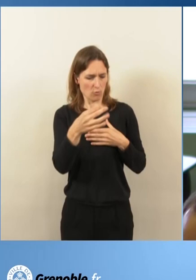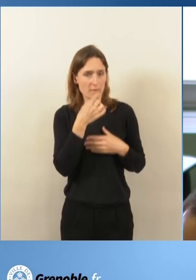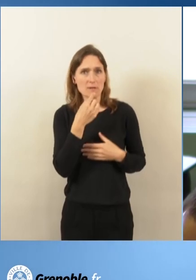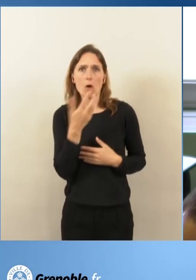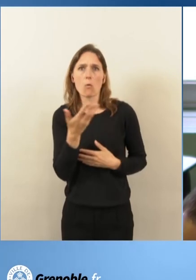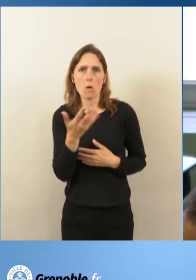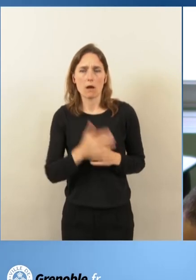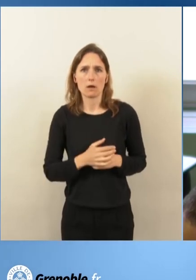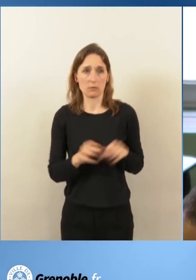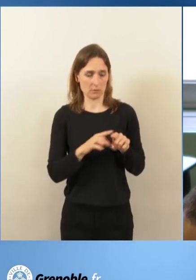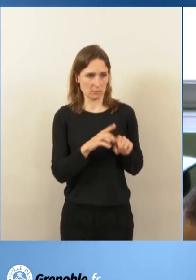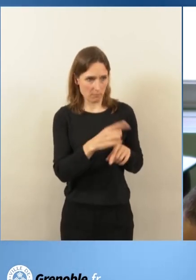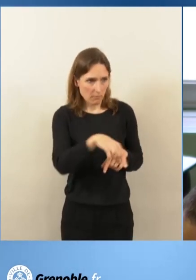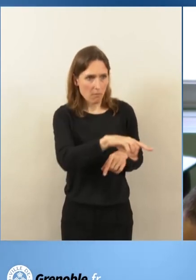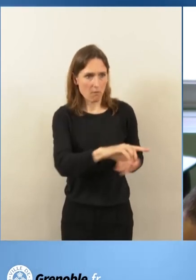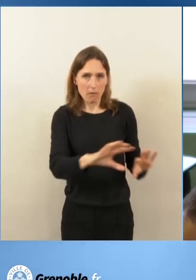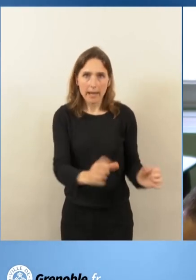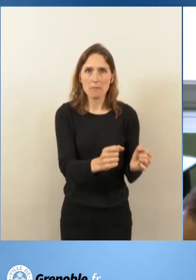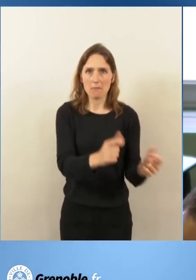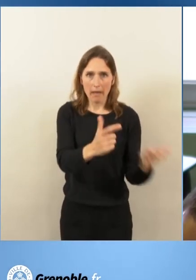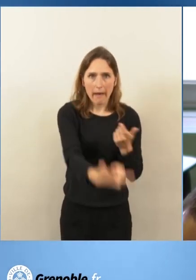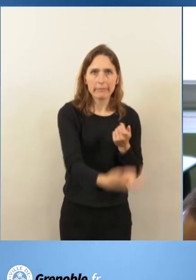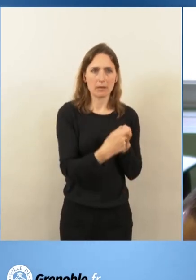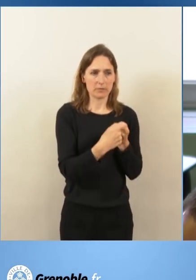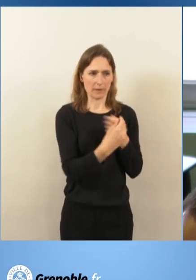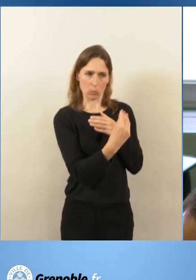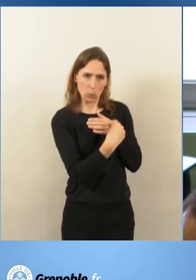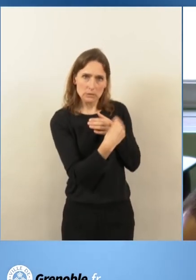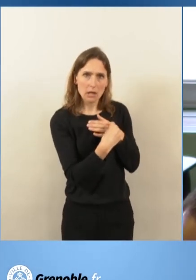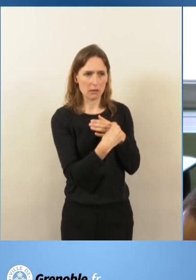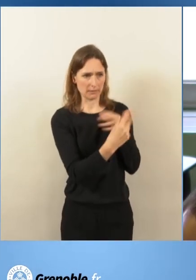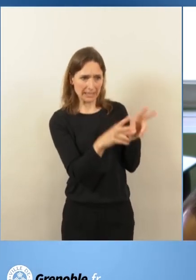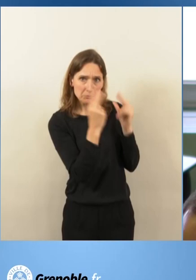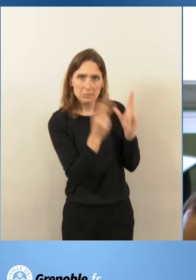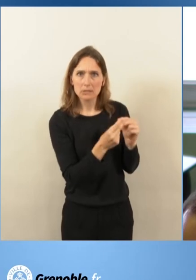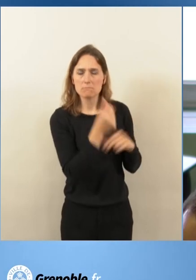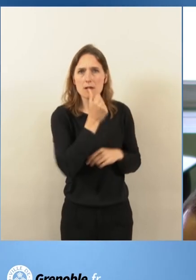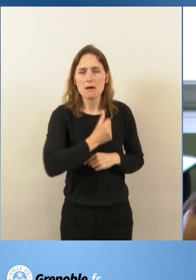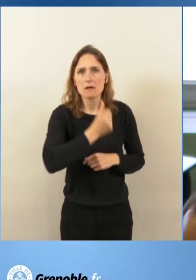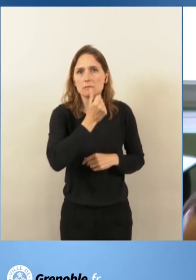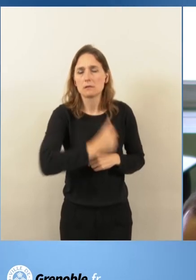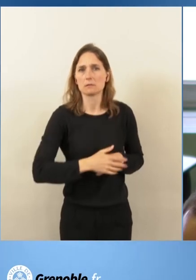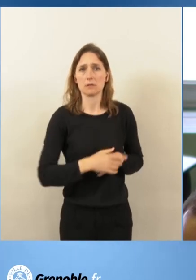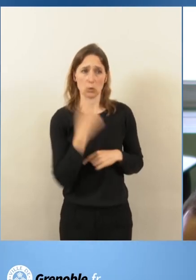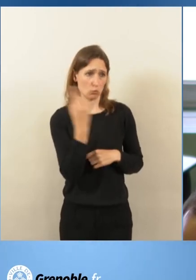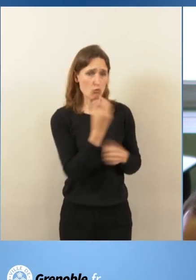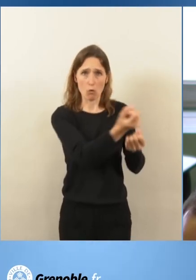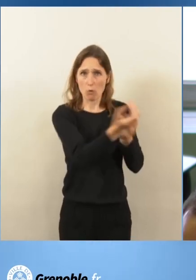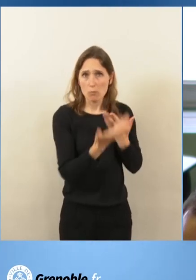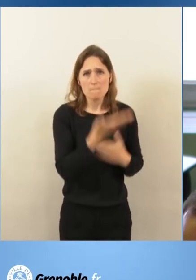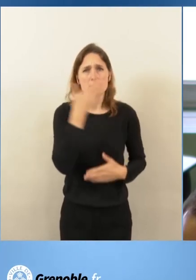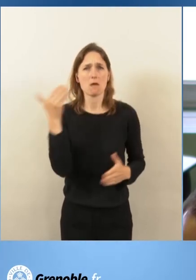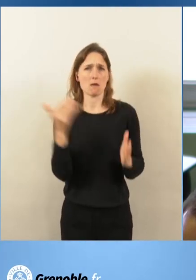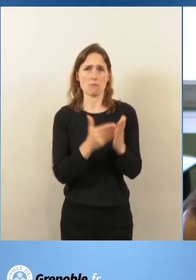leur capacité d'adaptation qu'ils ont su me conseiller m'expliquer patiemment et toujours proposer la meilleure solution